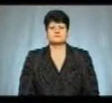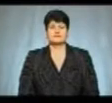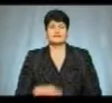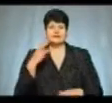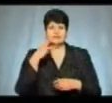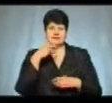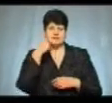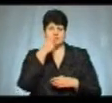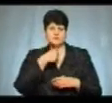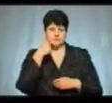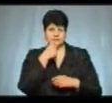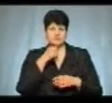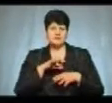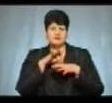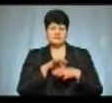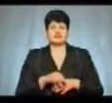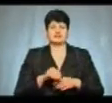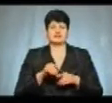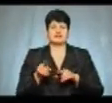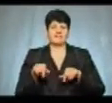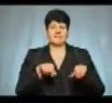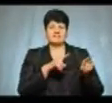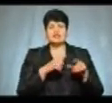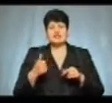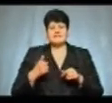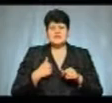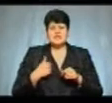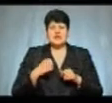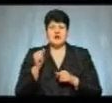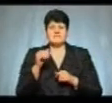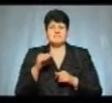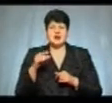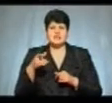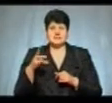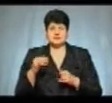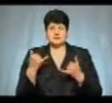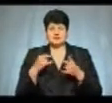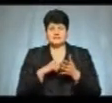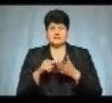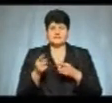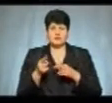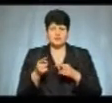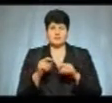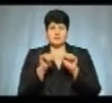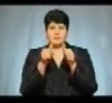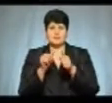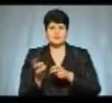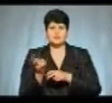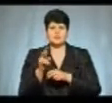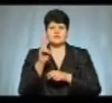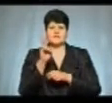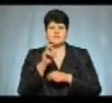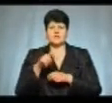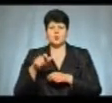Тридцяту річницю виведення військ з Афганістану відзначили сьогодні у Тернополі. На мітинг реквієм до пам'ятника воїнам-афганцям прийшли 200